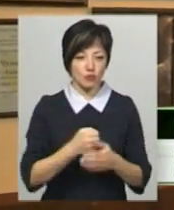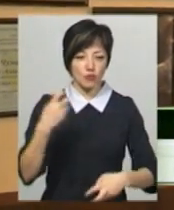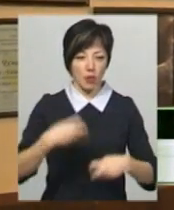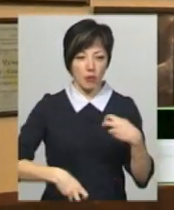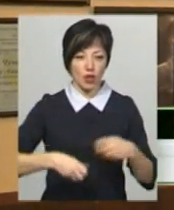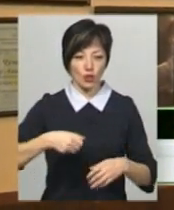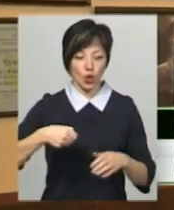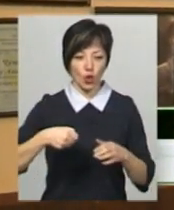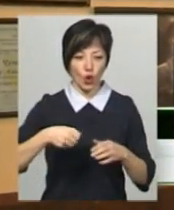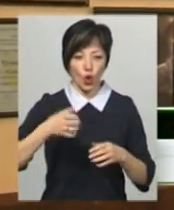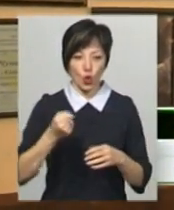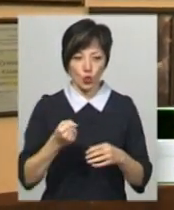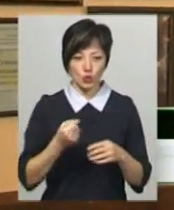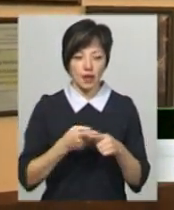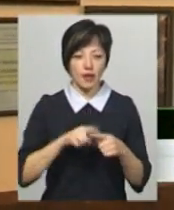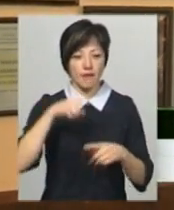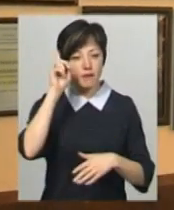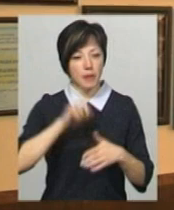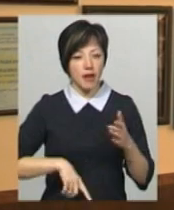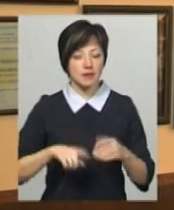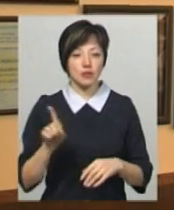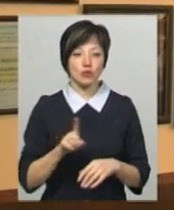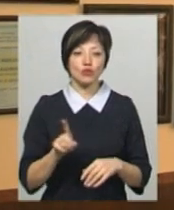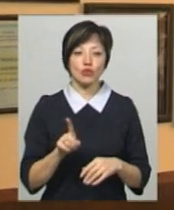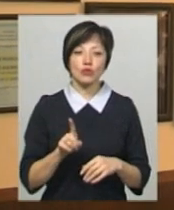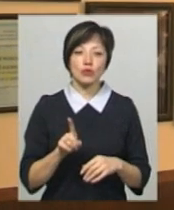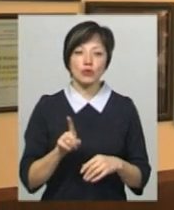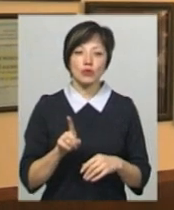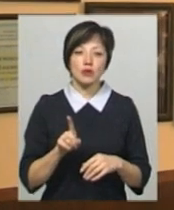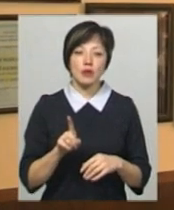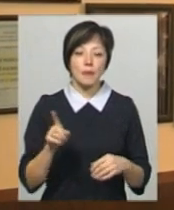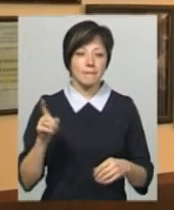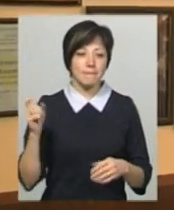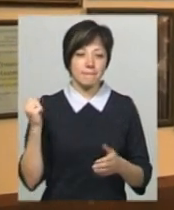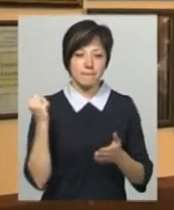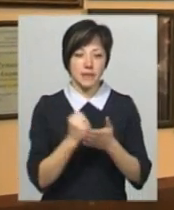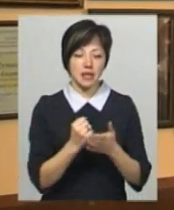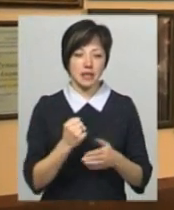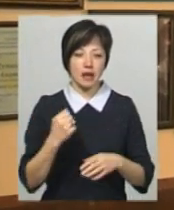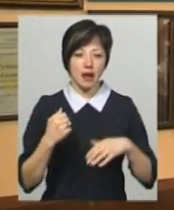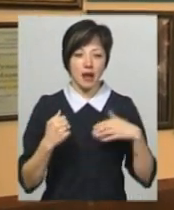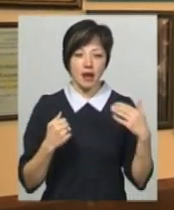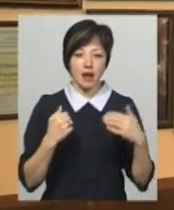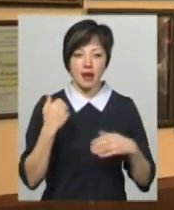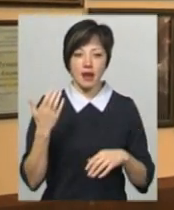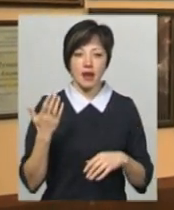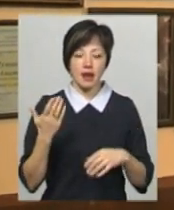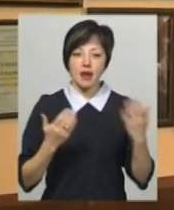обломалась ручка? І я більш ніж впевнений, що билась з такої сторони, з лівої сторони, людина